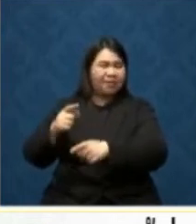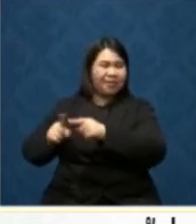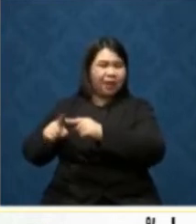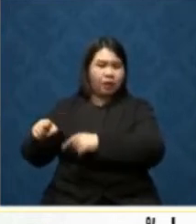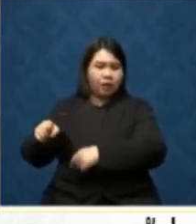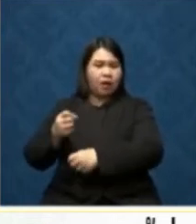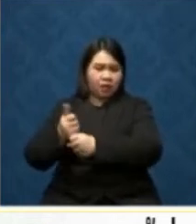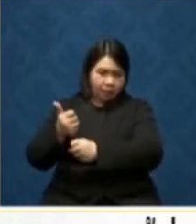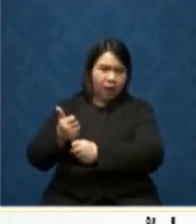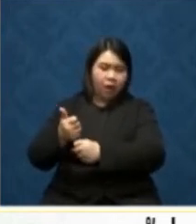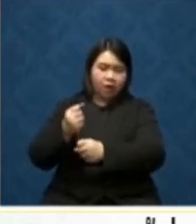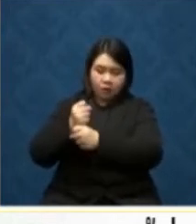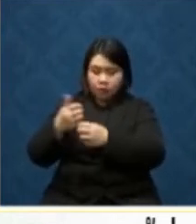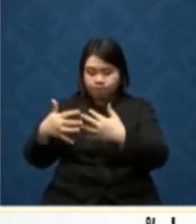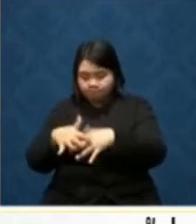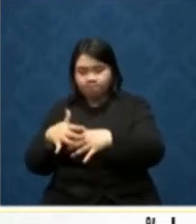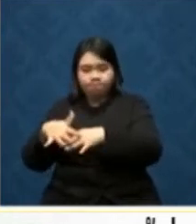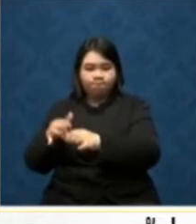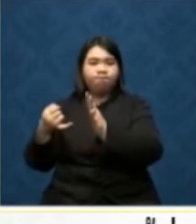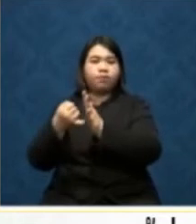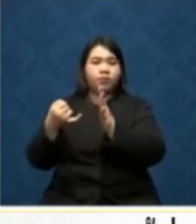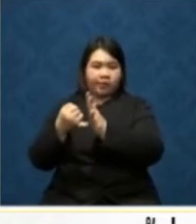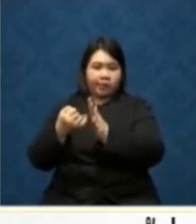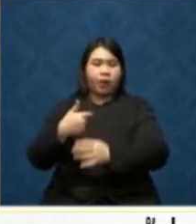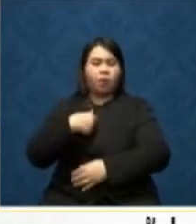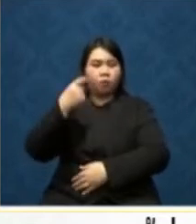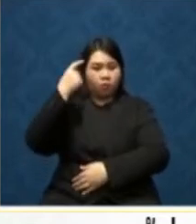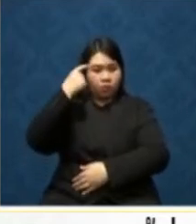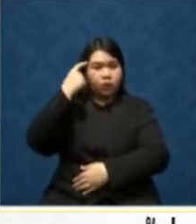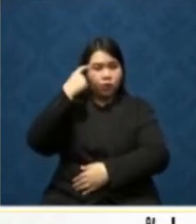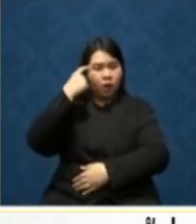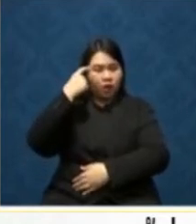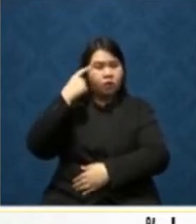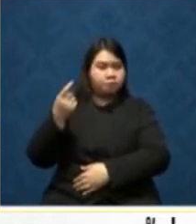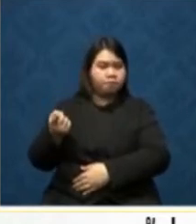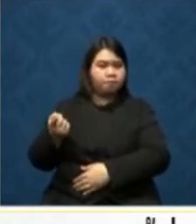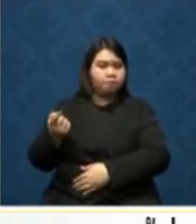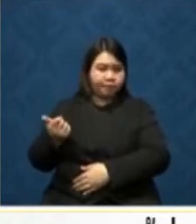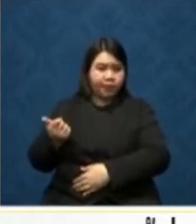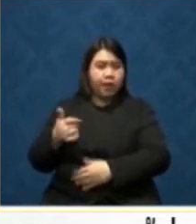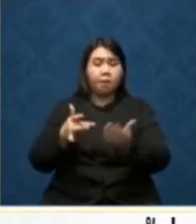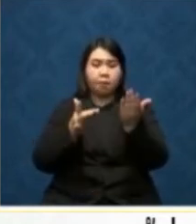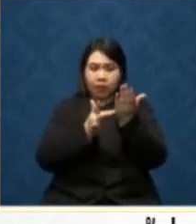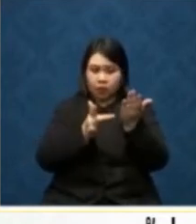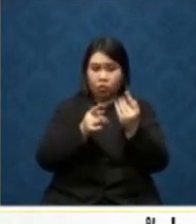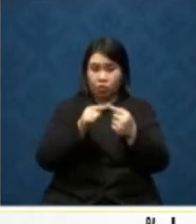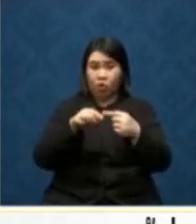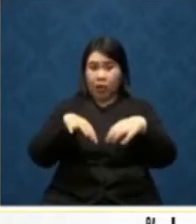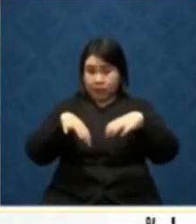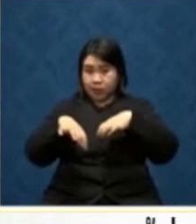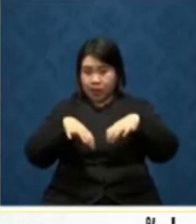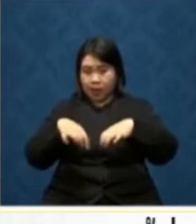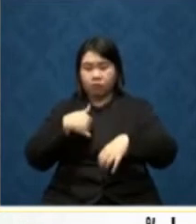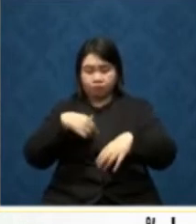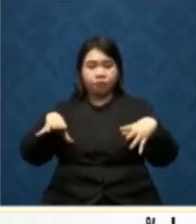ศาสุขภาพ การบริการสาฐนะทางด้านนี้สามารถทจะบุรภนicarn สามารถทจะทำงานได้มีความกระชัพตรนี้ผมคดว่า